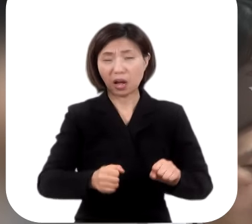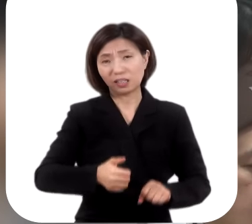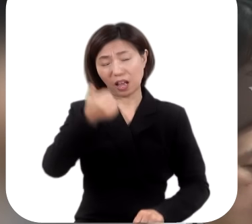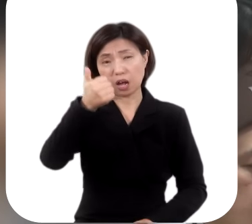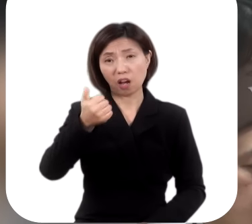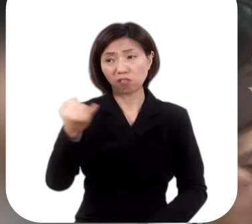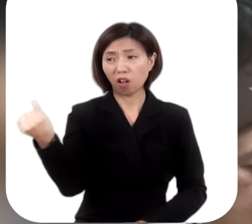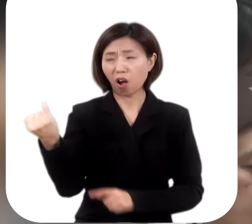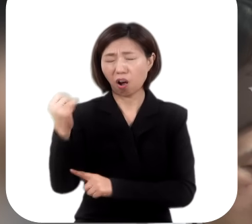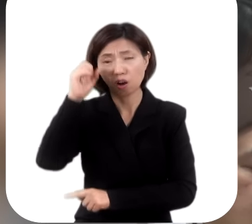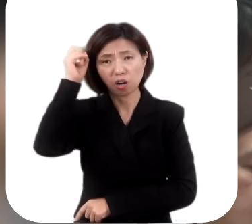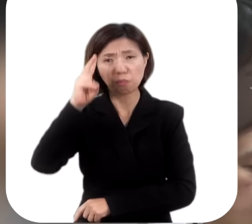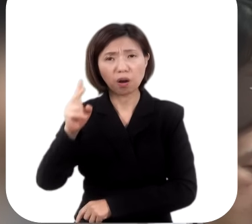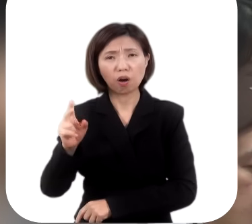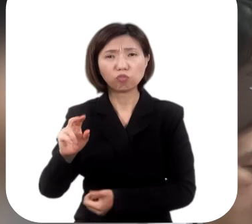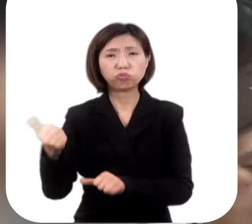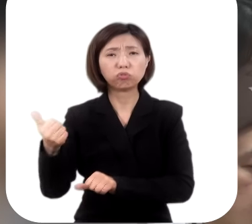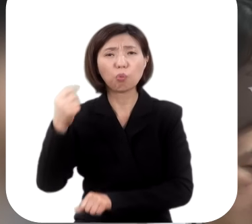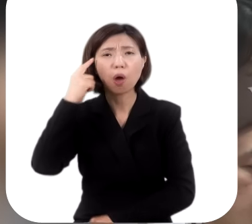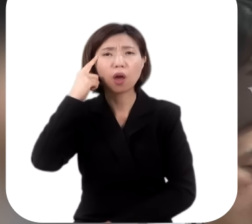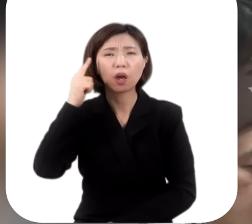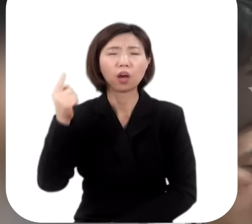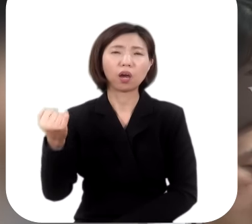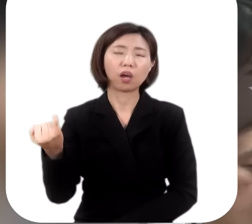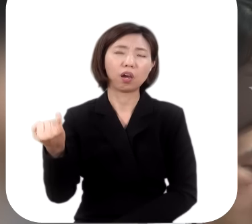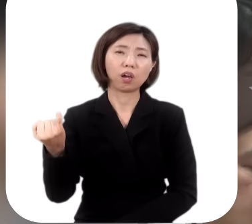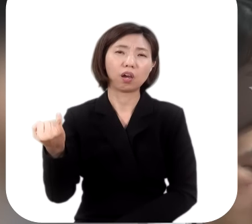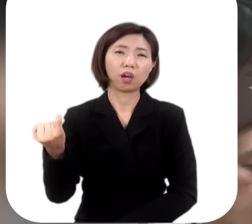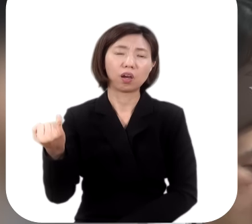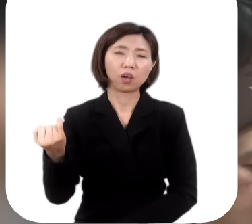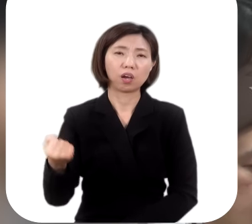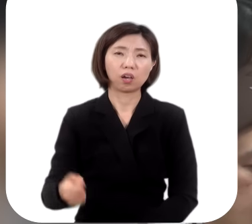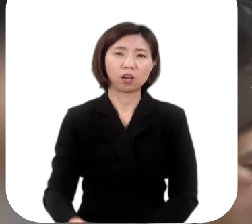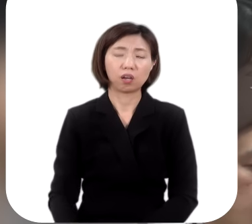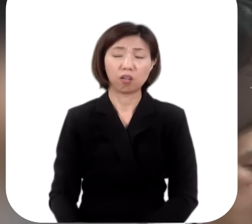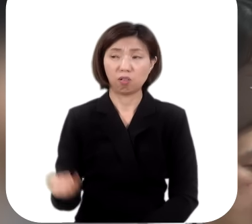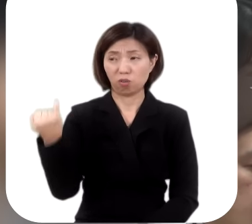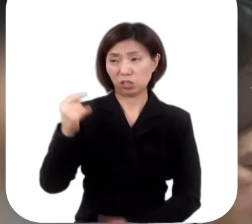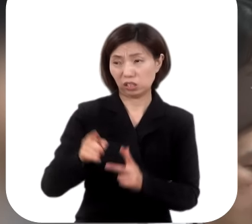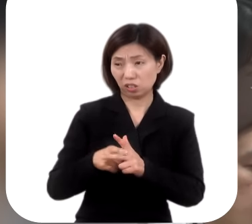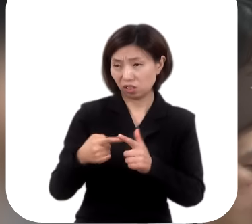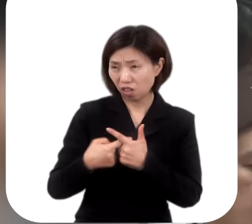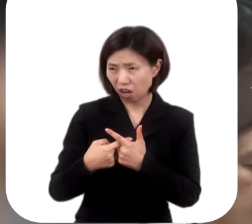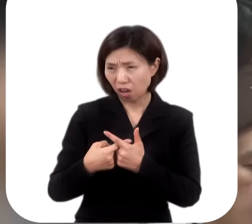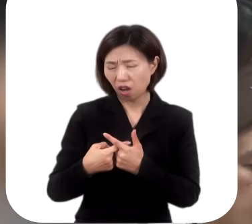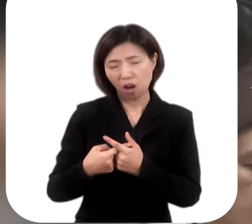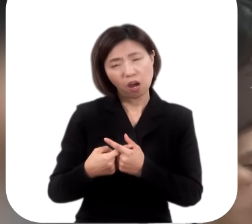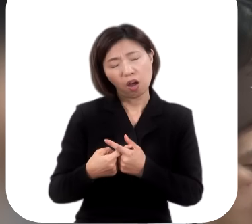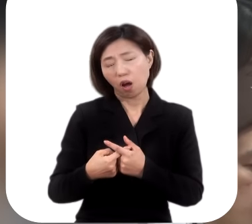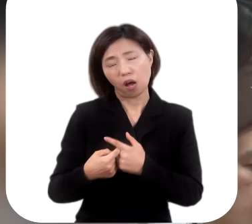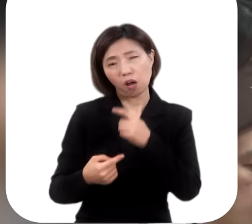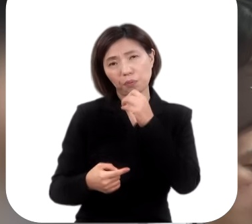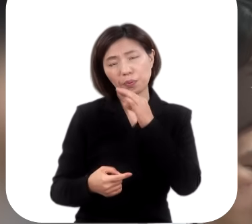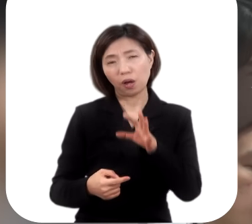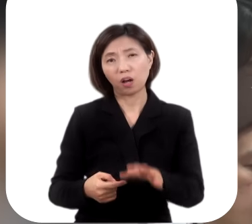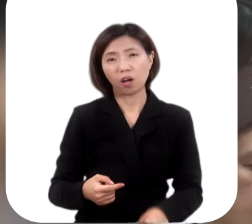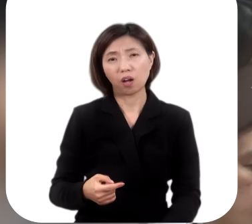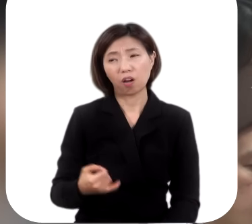왜 그렇게 허망하게 삶을 놓았는지 진짜 이해를 하려고 하는 건